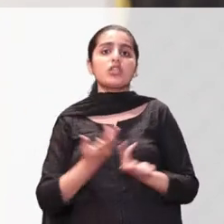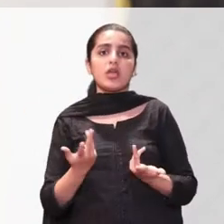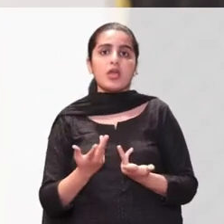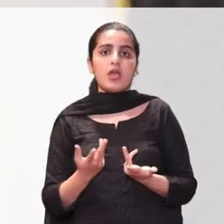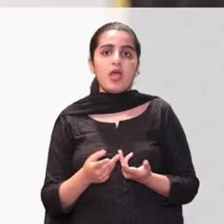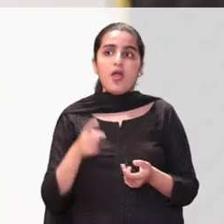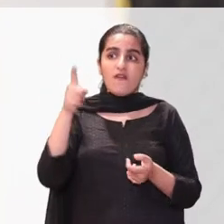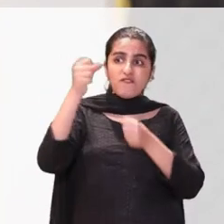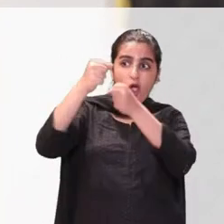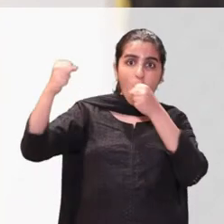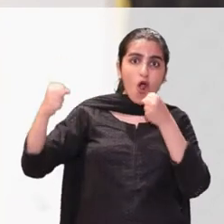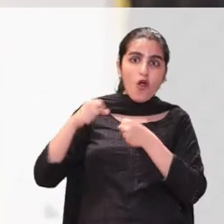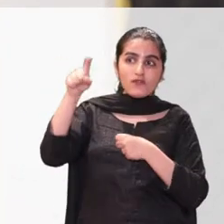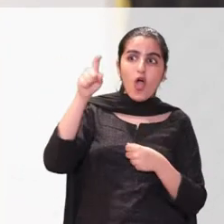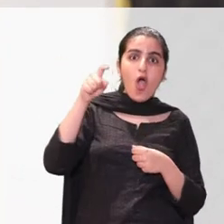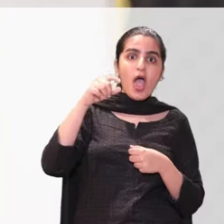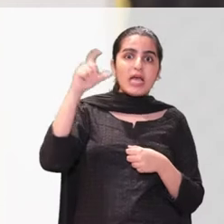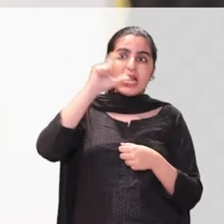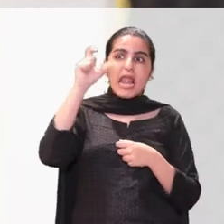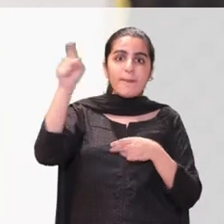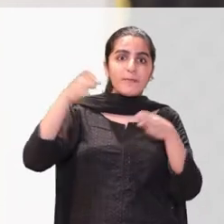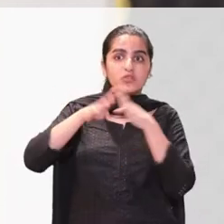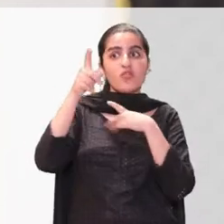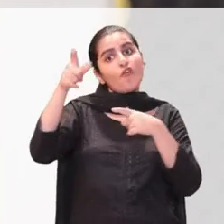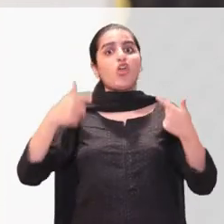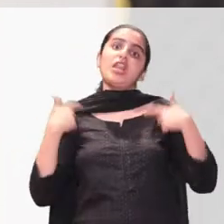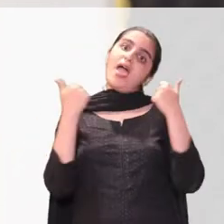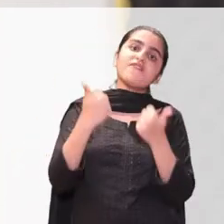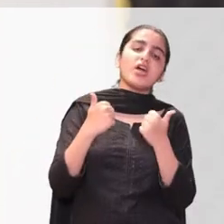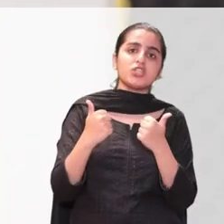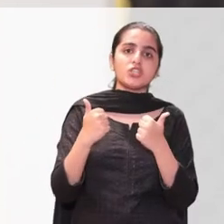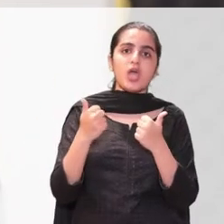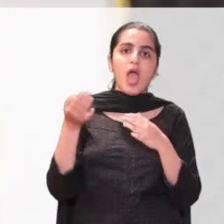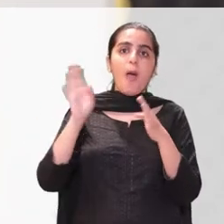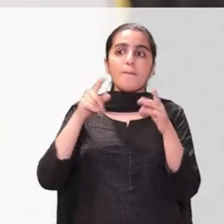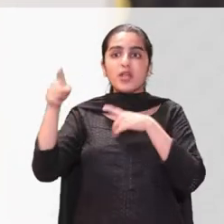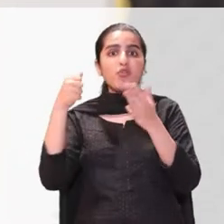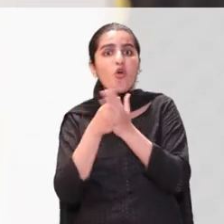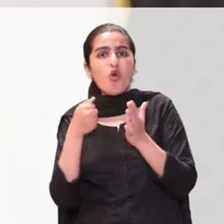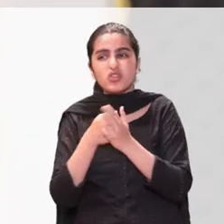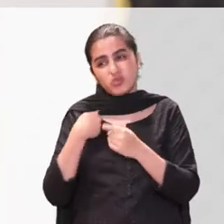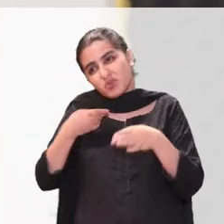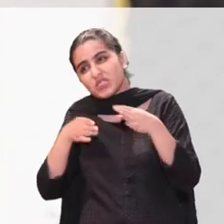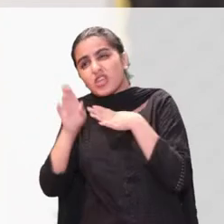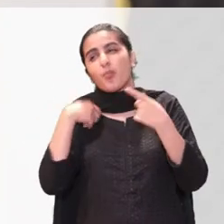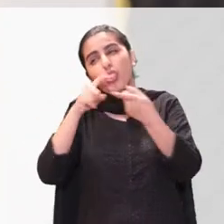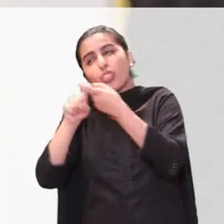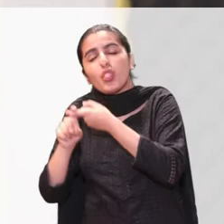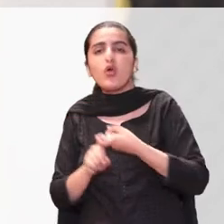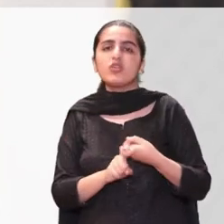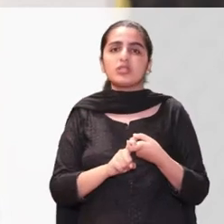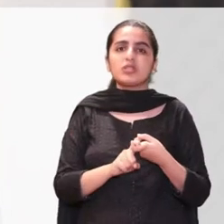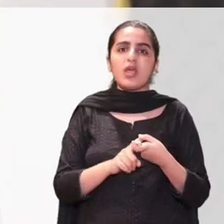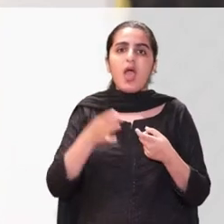सच का पता किया है कि वह जो लोग बैठते हैं इस क्लब में उनकी लाइफ है अब इसमें एंटर होने के लिए बहुत सारी चीजें